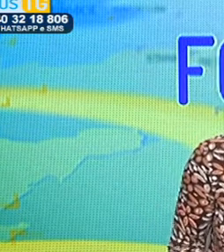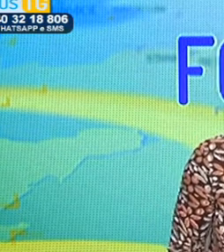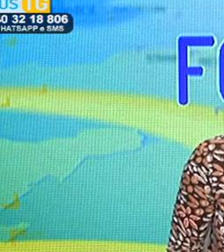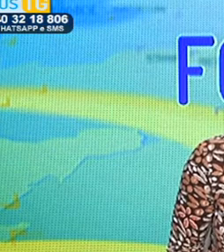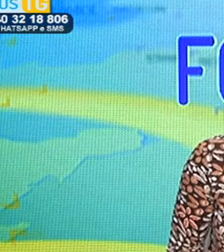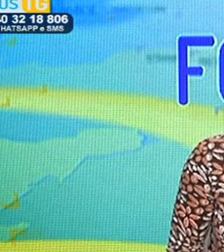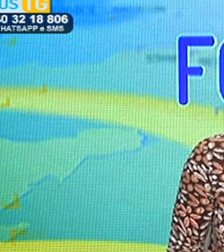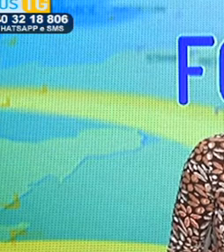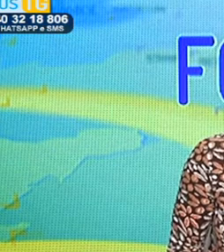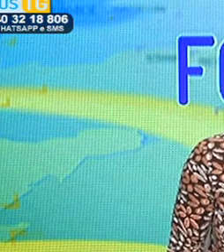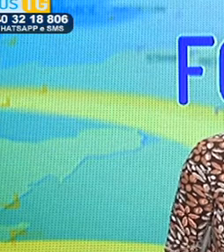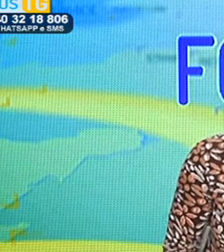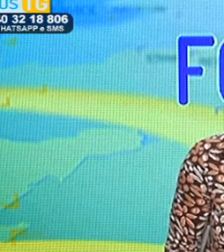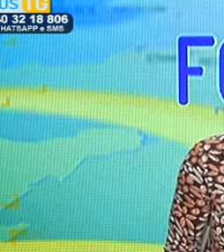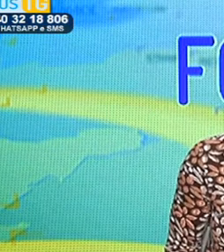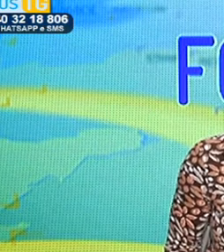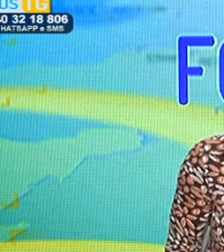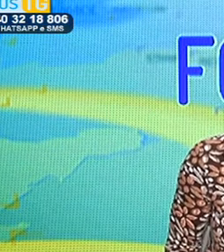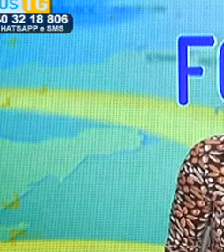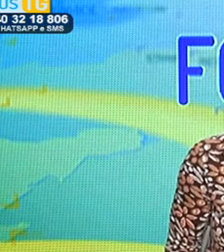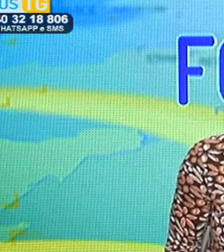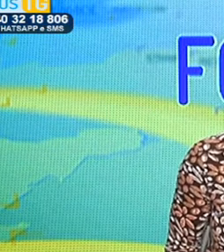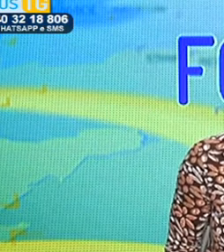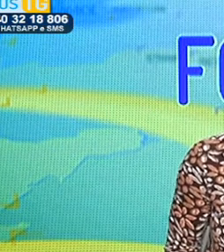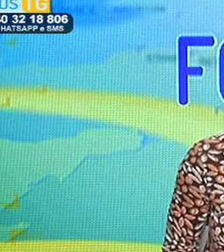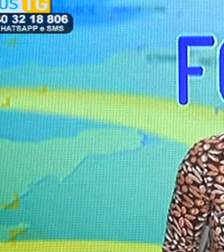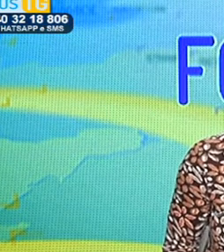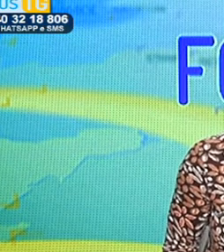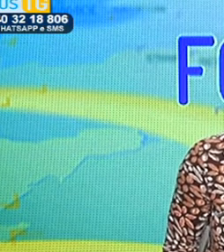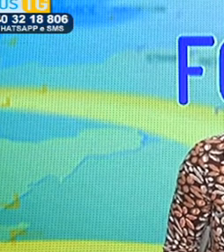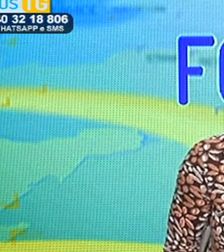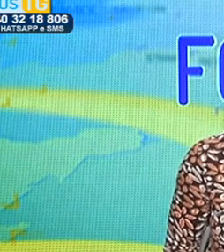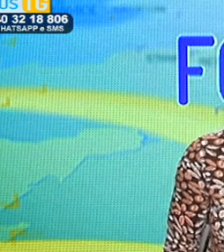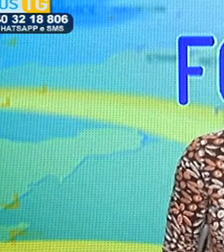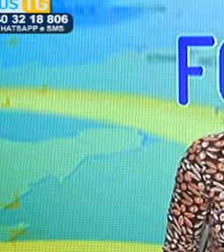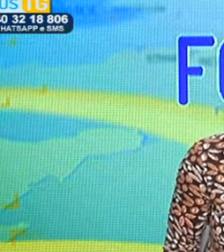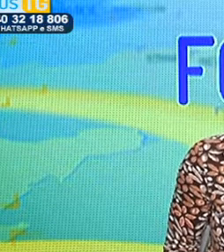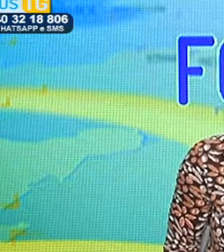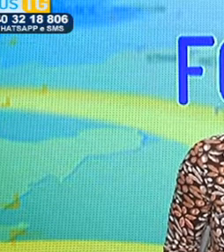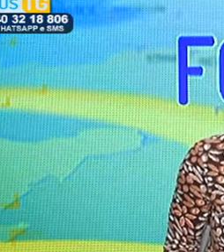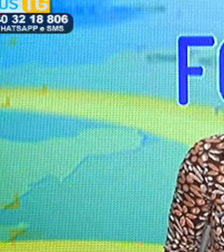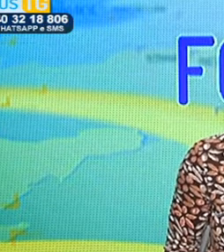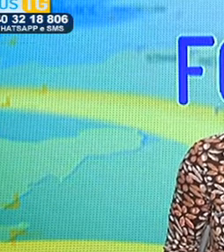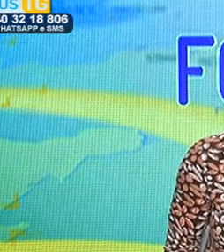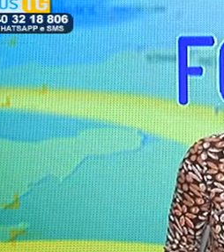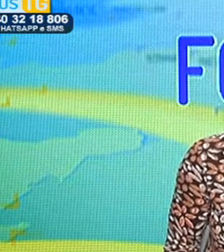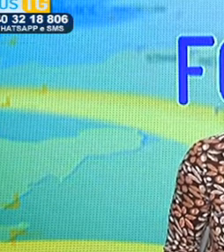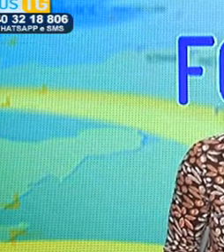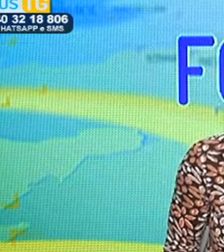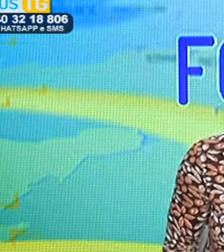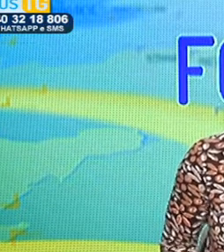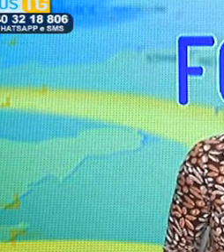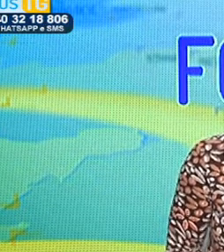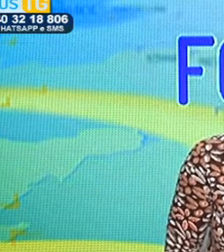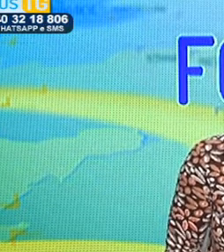90, un'illecita gestione di rifiuti pericolosi costituiti da polveri di macinazione di alluminio, abbattimento di